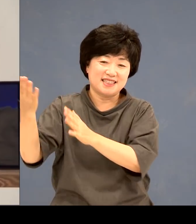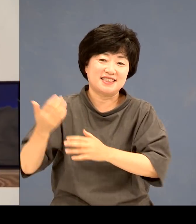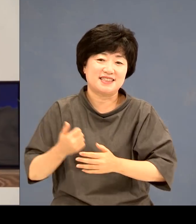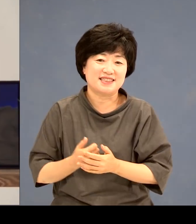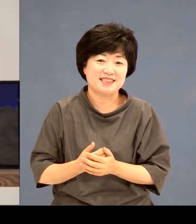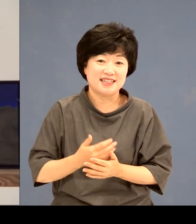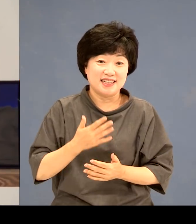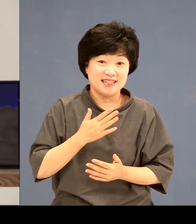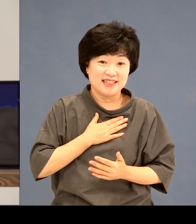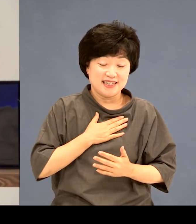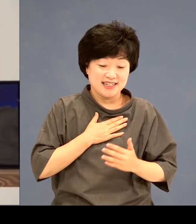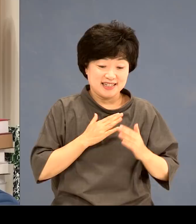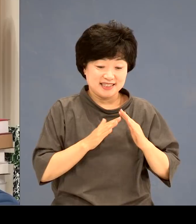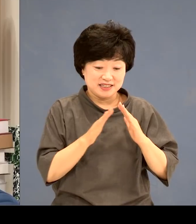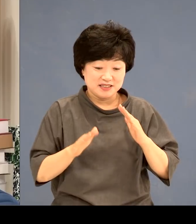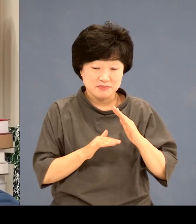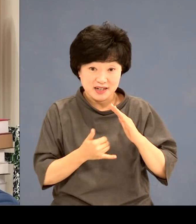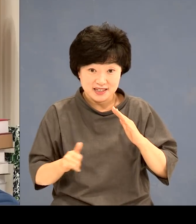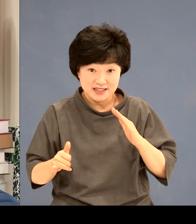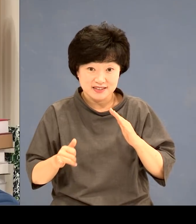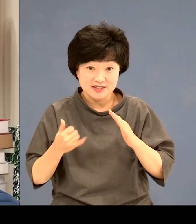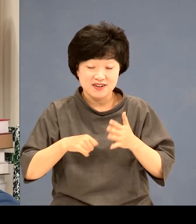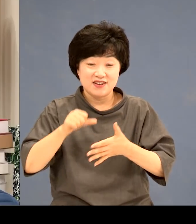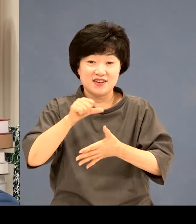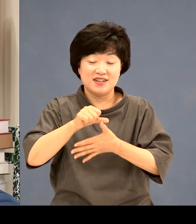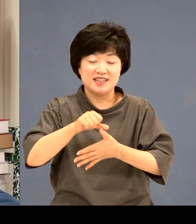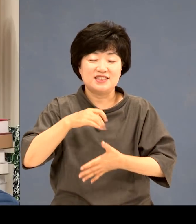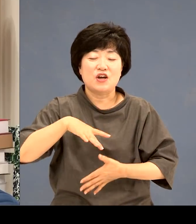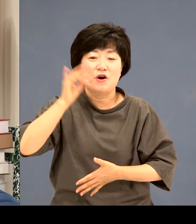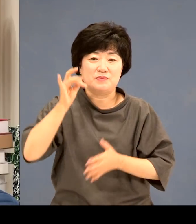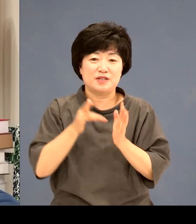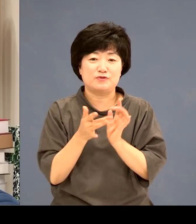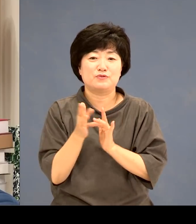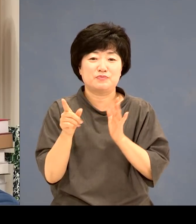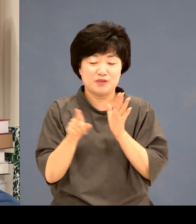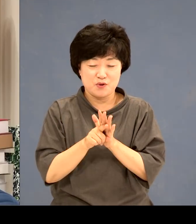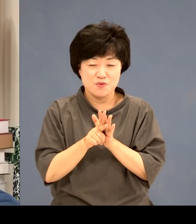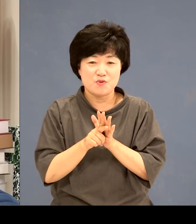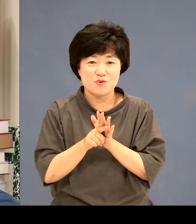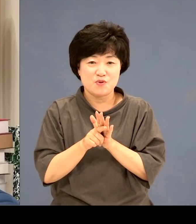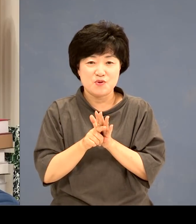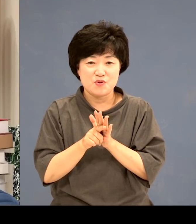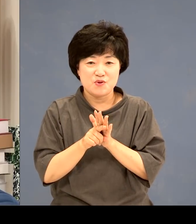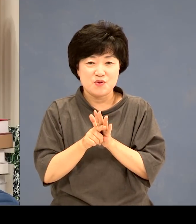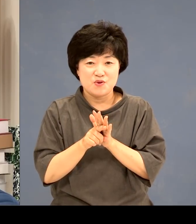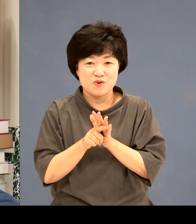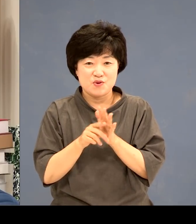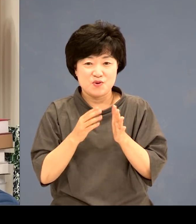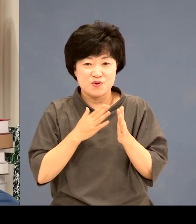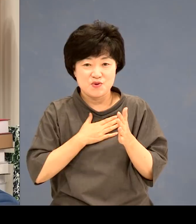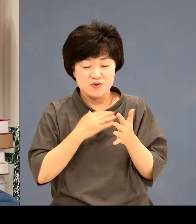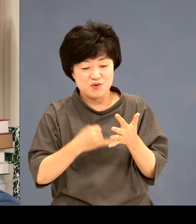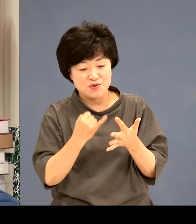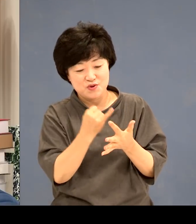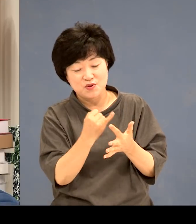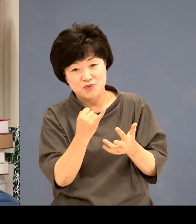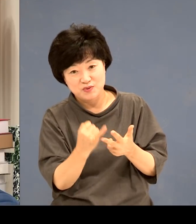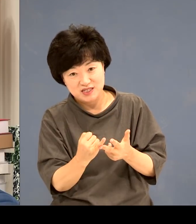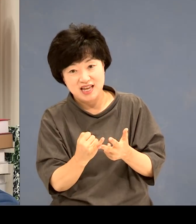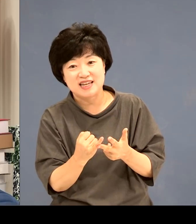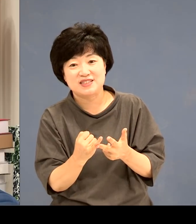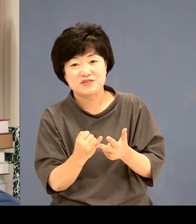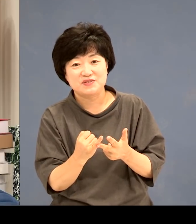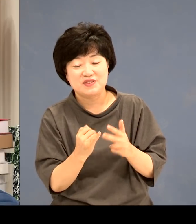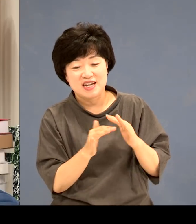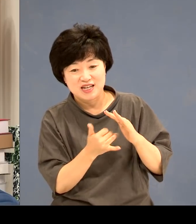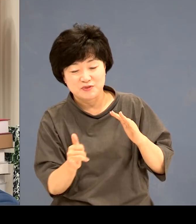네. 예수님을 믿고요. 그리고 이제 저희 집에서 이제 처음 예수님을 네. 만나게 된 케이스인데 네. 저로 인해서 저희 밑에 있는